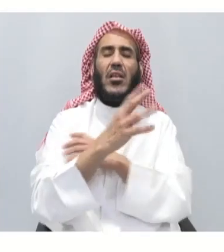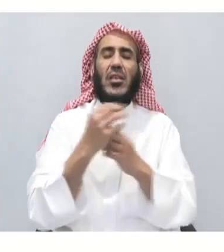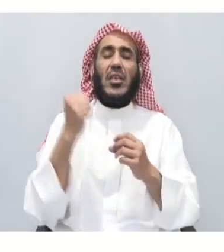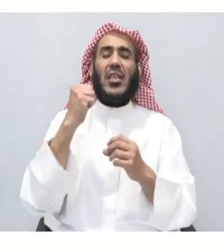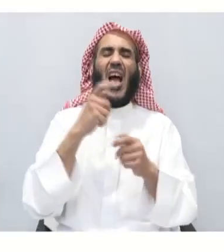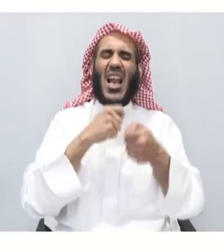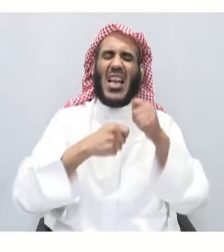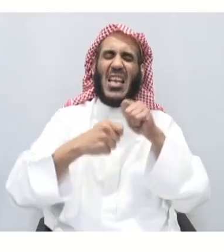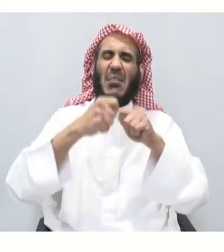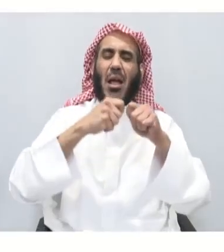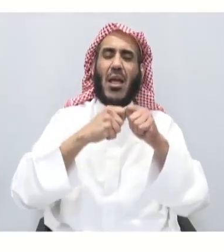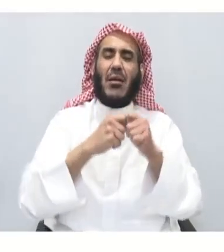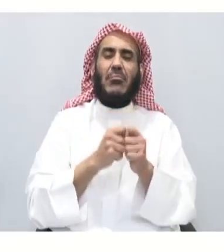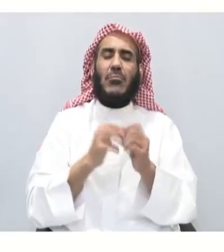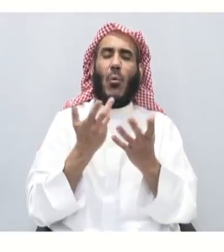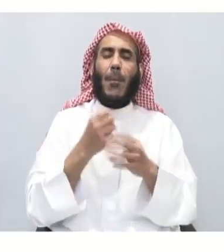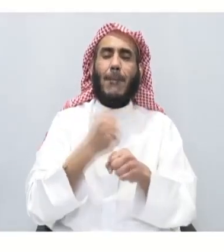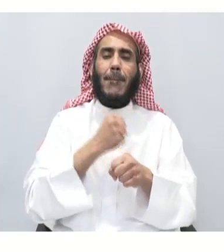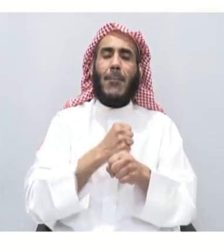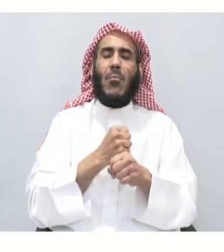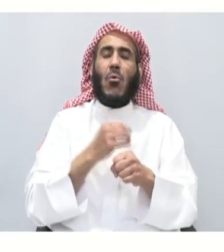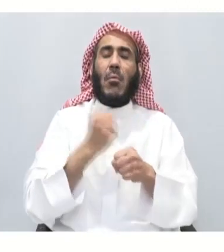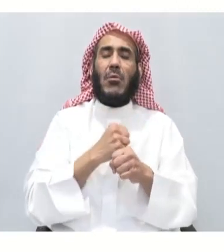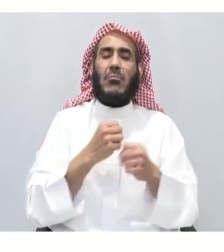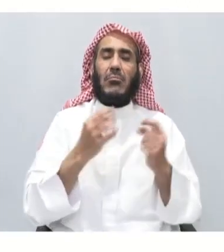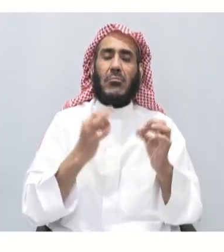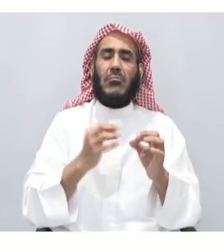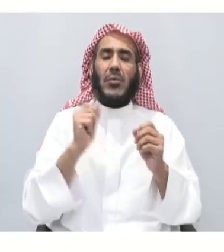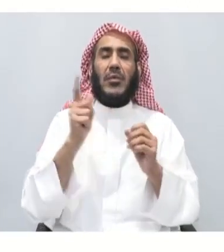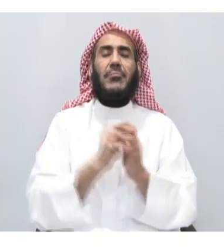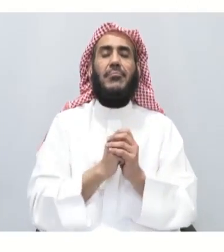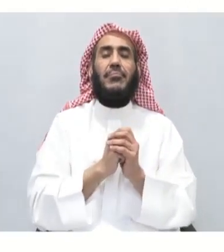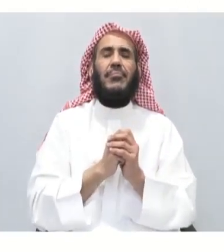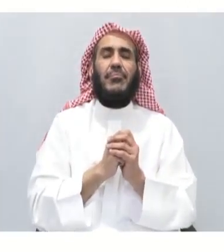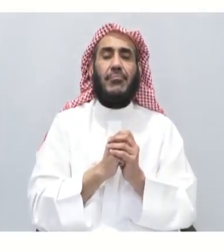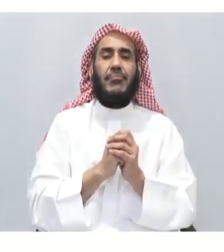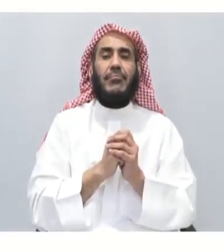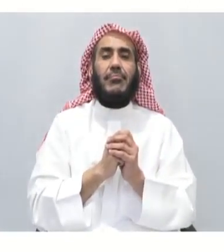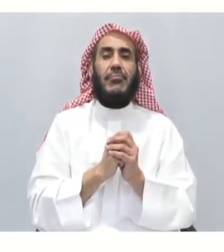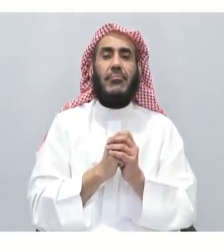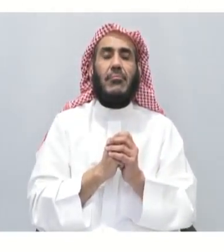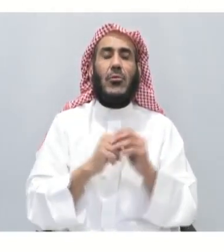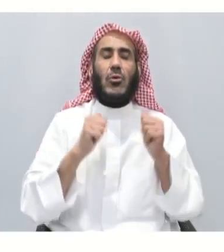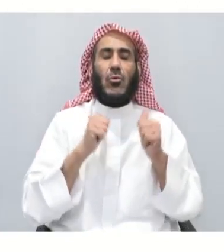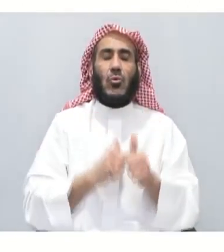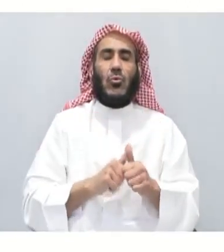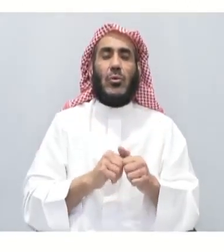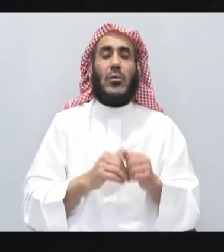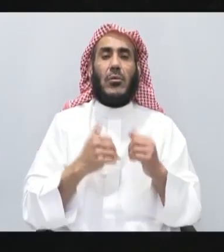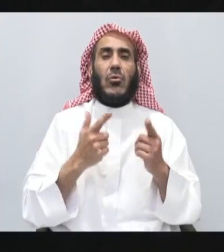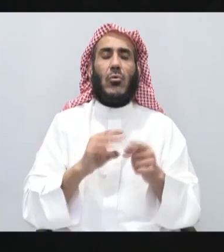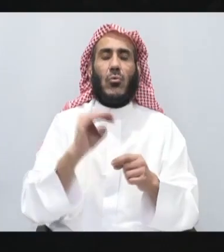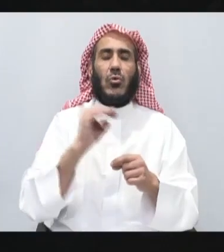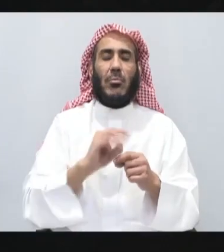الطاقه الكيميائيه لتقوم بعملها بشكل صحيح طلابي وطالبات دعونا